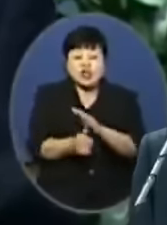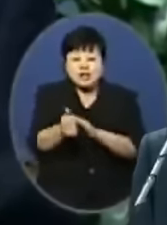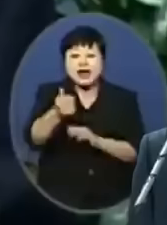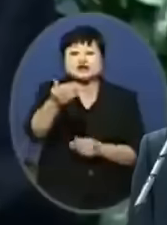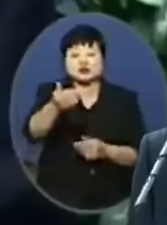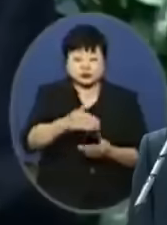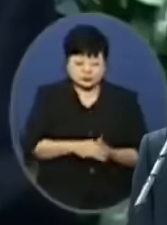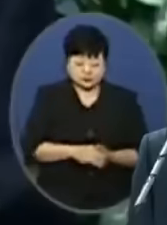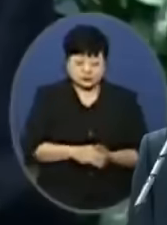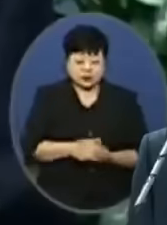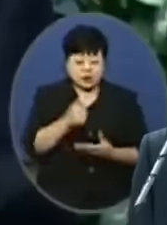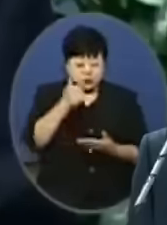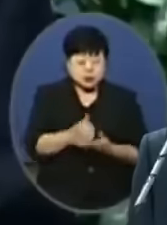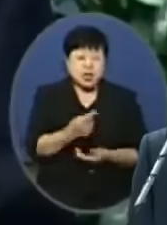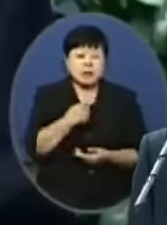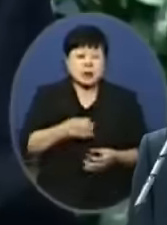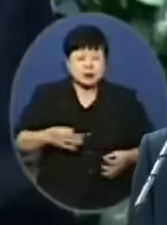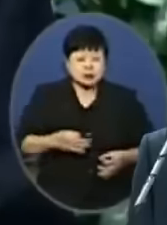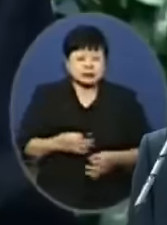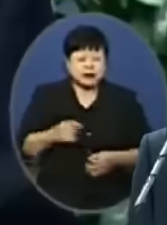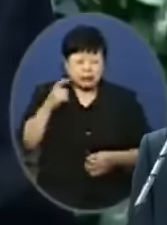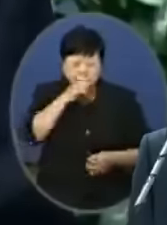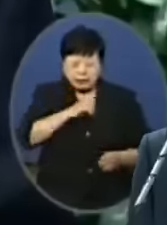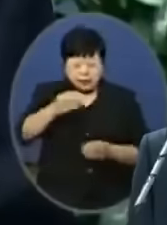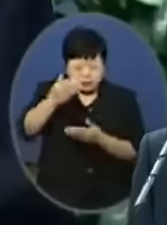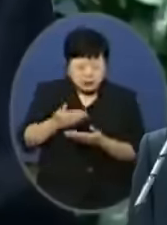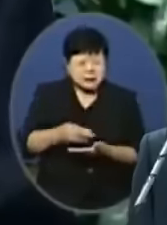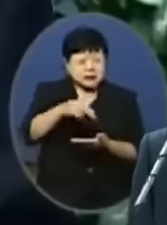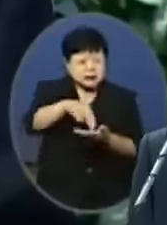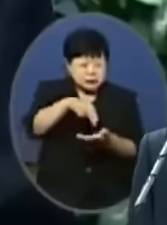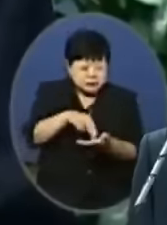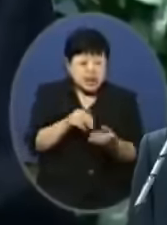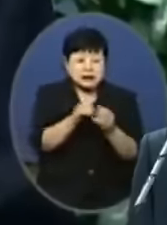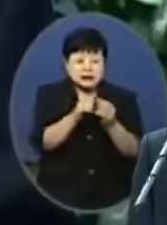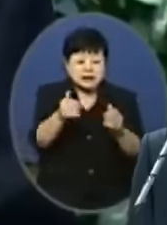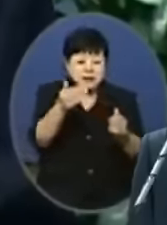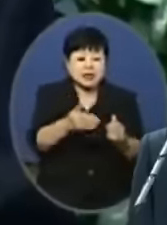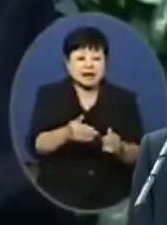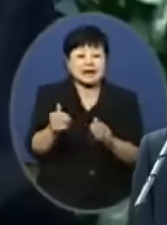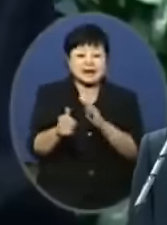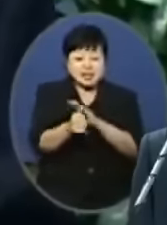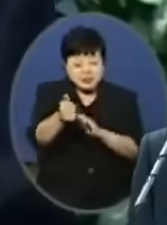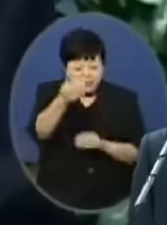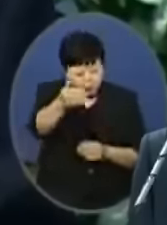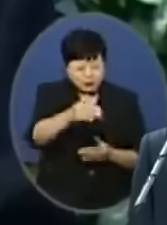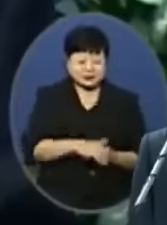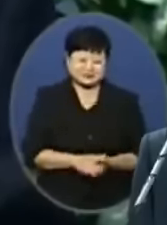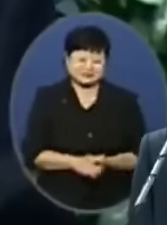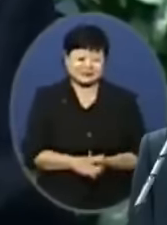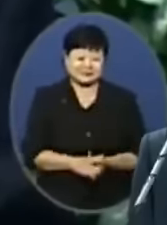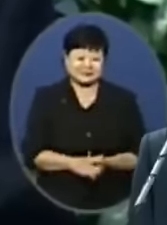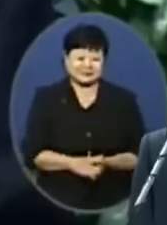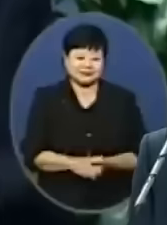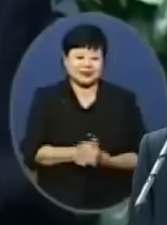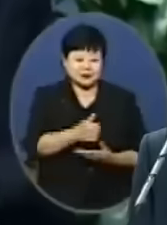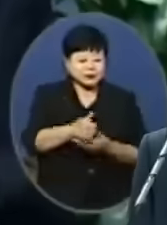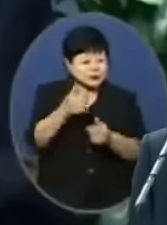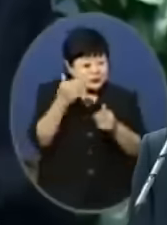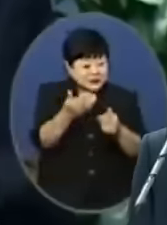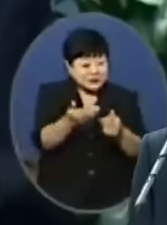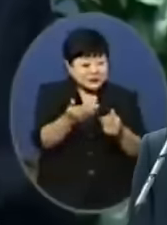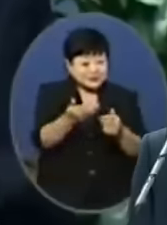희망을 주셨다. 죄를 짓고 불의하고 추악하고 버림을 받아야 마땅한 사람에게도 희망을 주셨다.